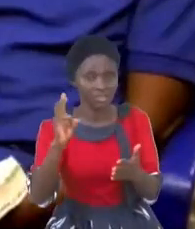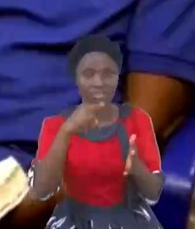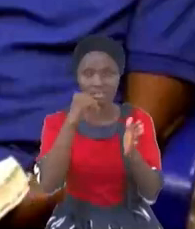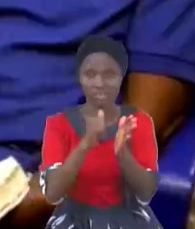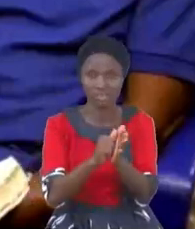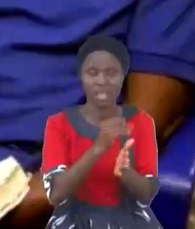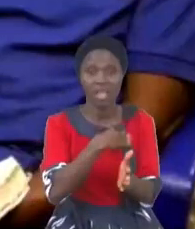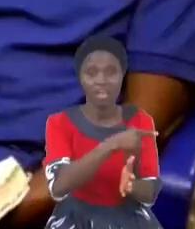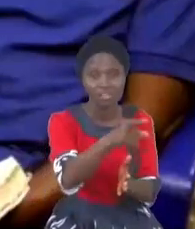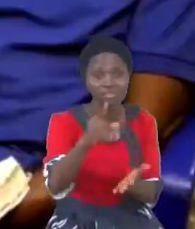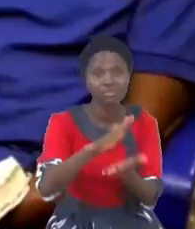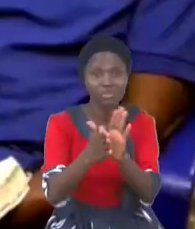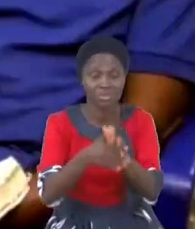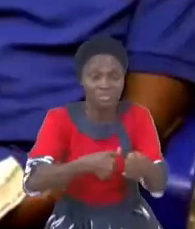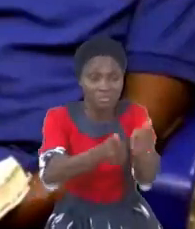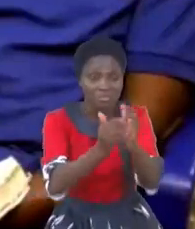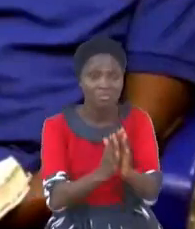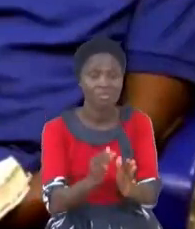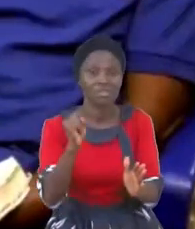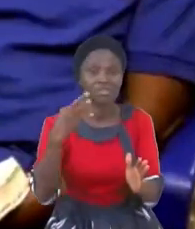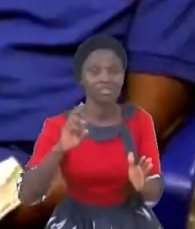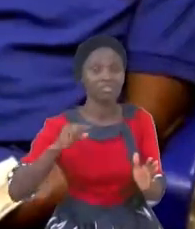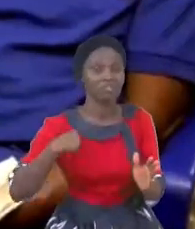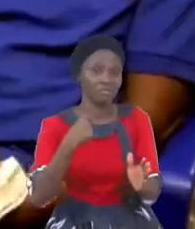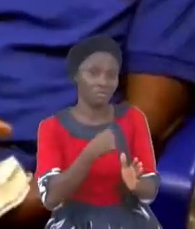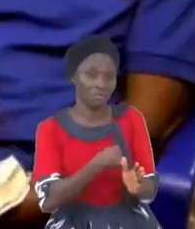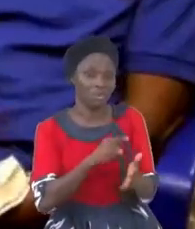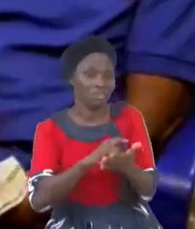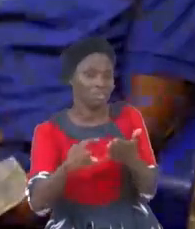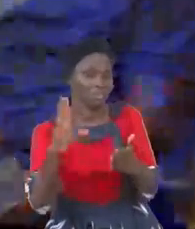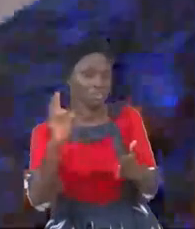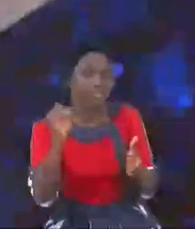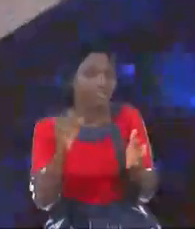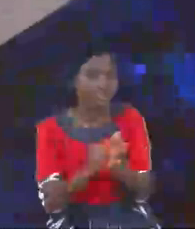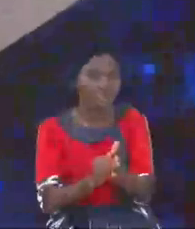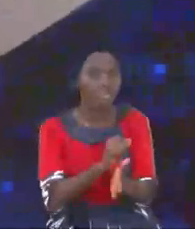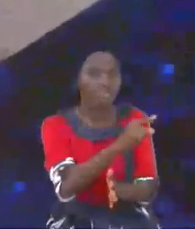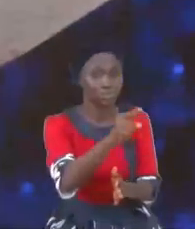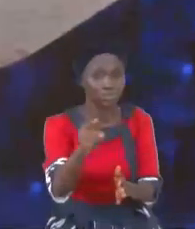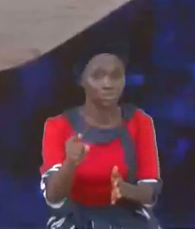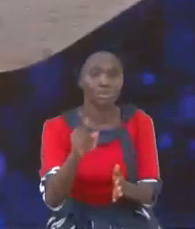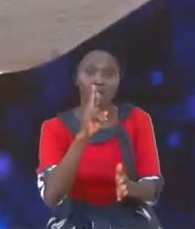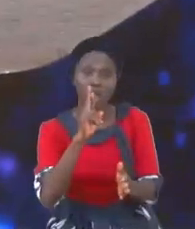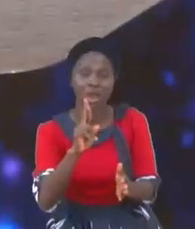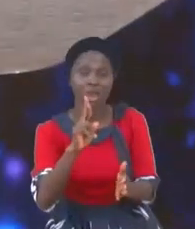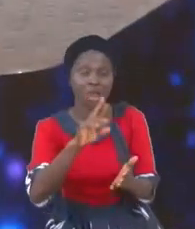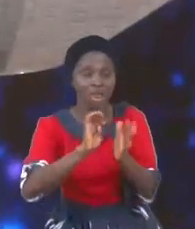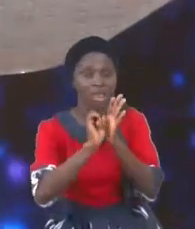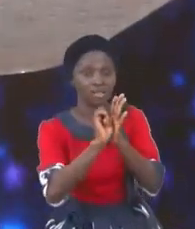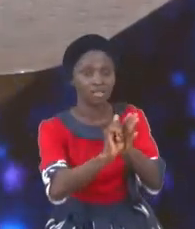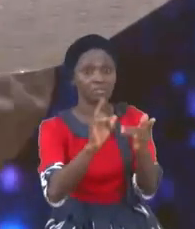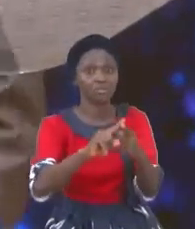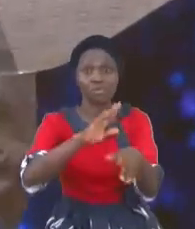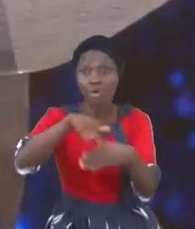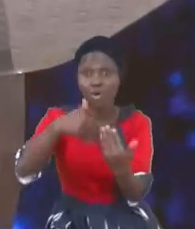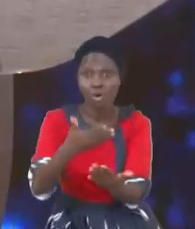en sorte que vous êtes devenus un modèle pour tous les croyants de la Macédoine et de